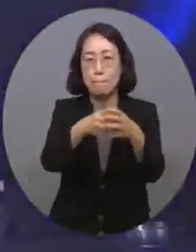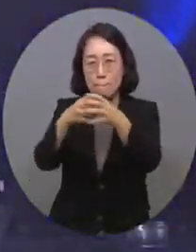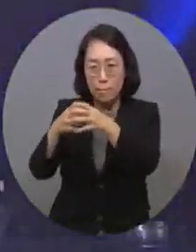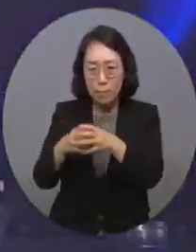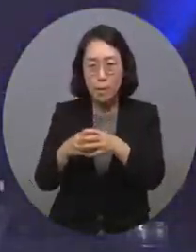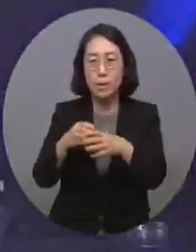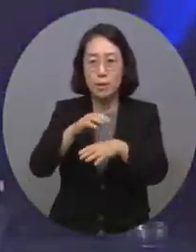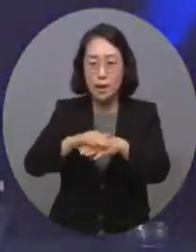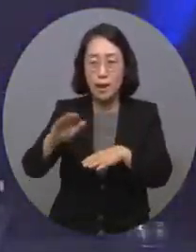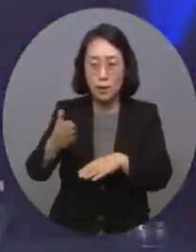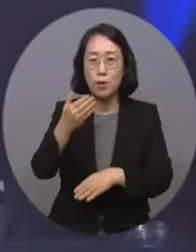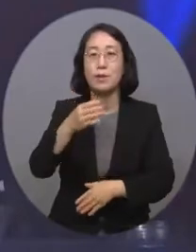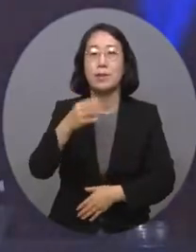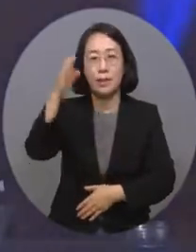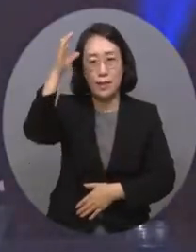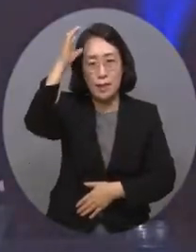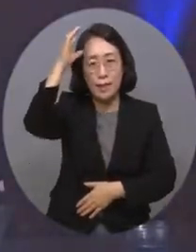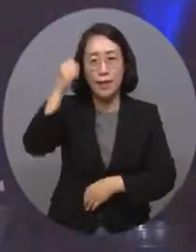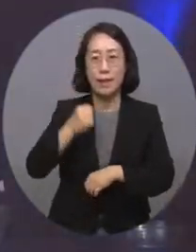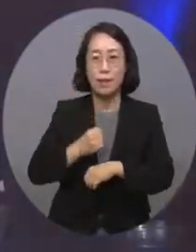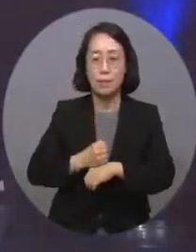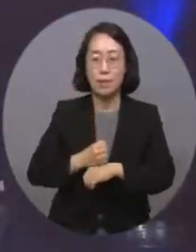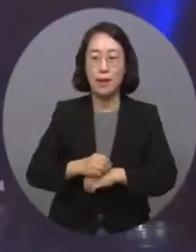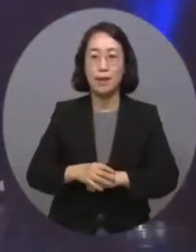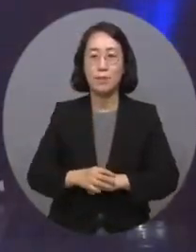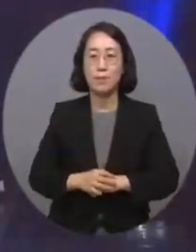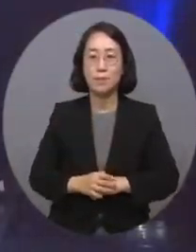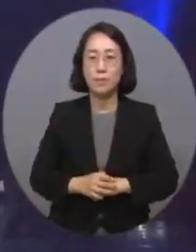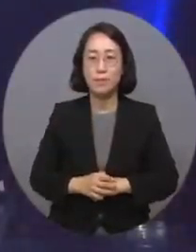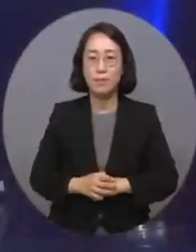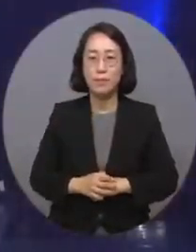있기를 기대합니다 복지 tv 뉴스 좋은 빕니다